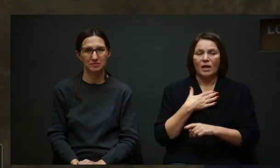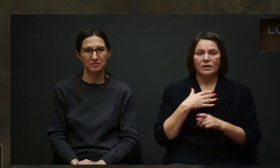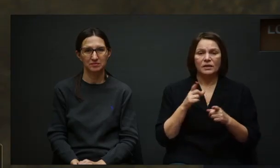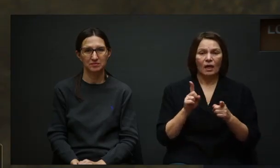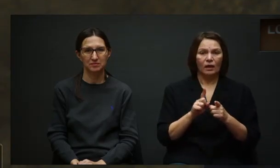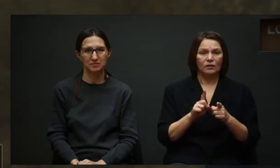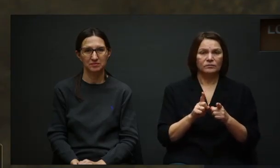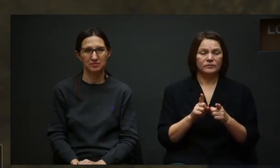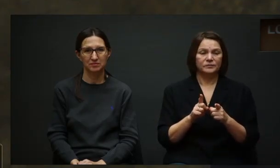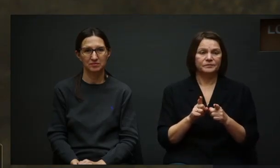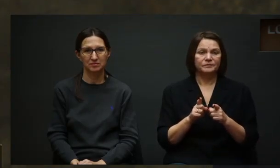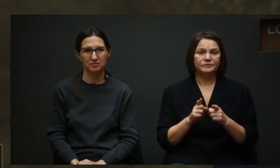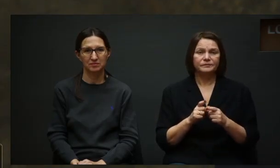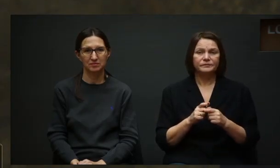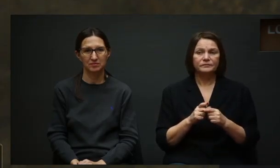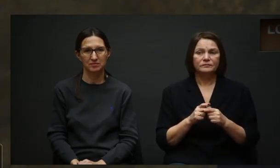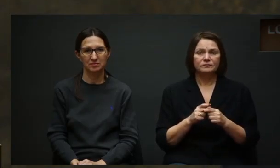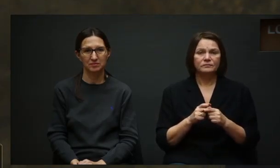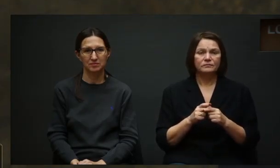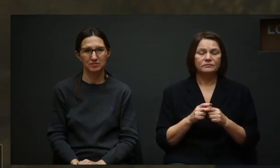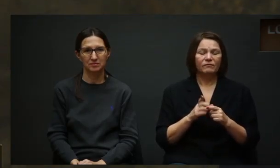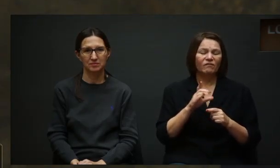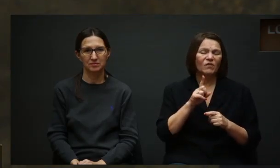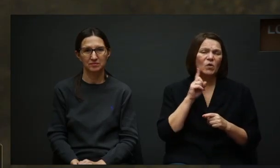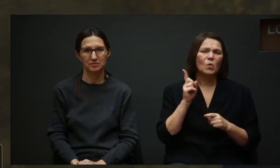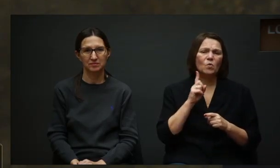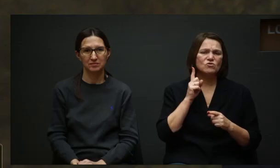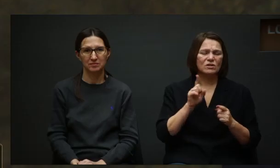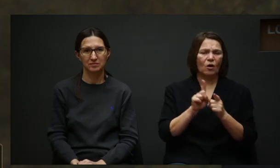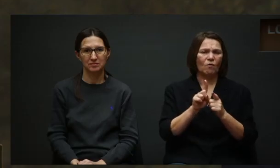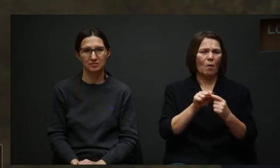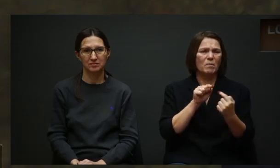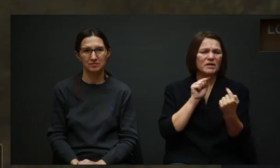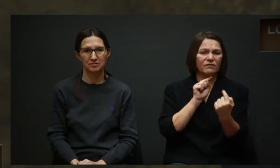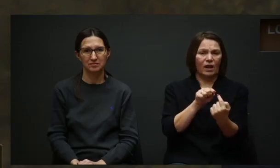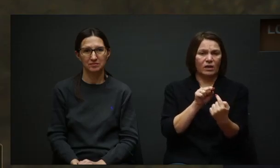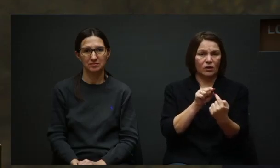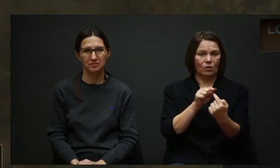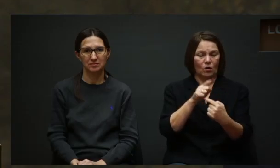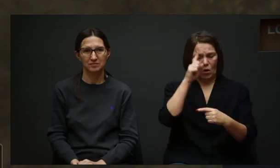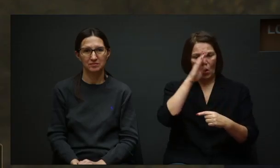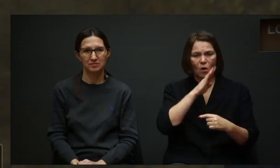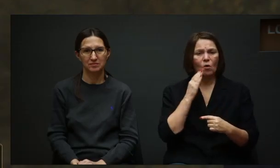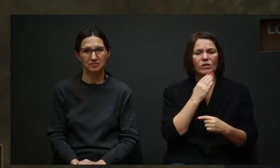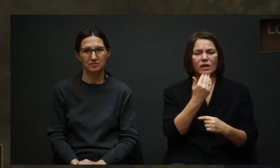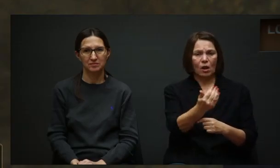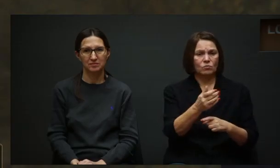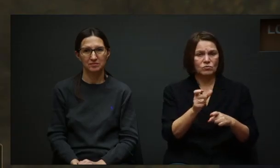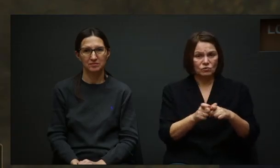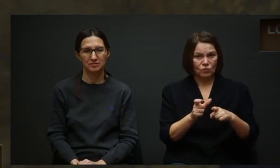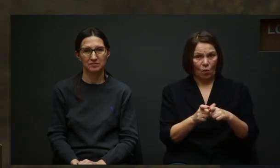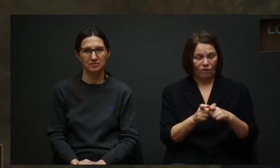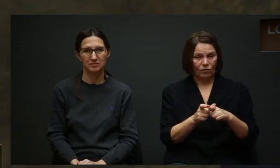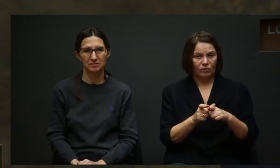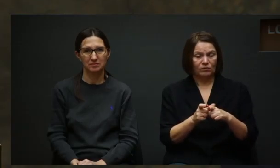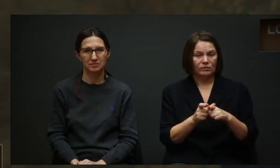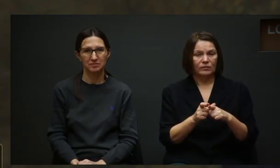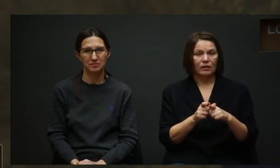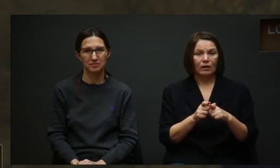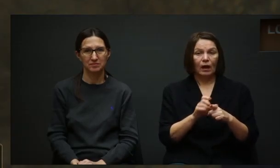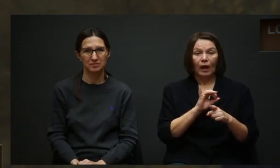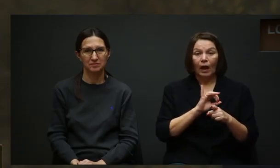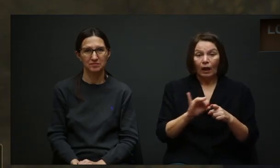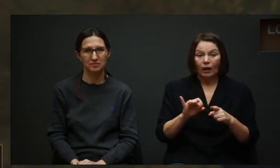вот... вот этого юношеского противления родительскому слову. И